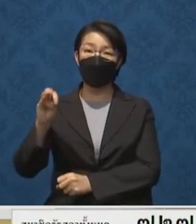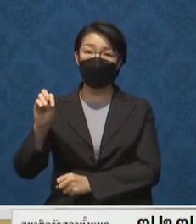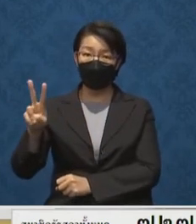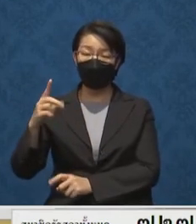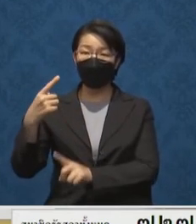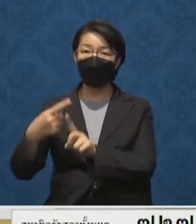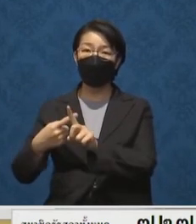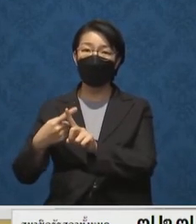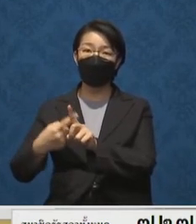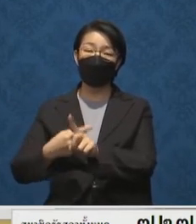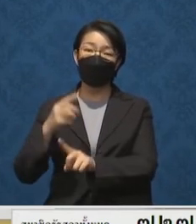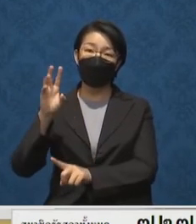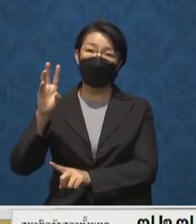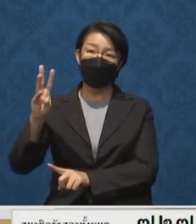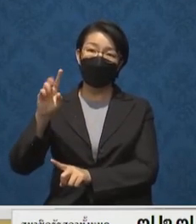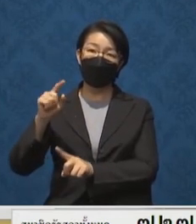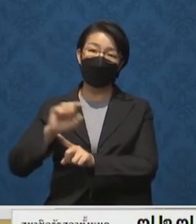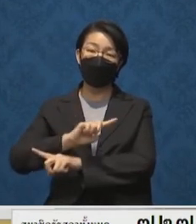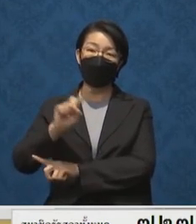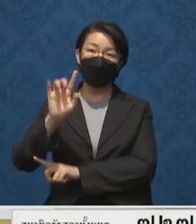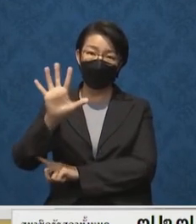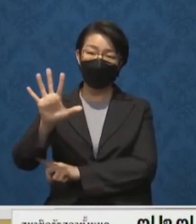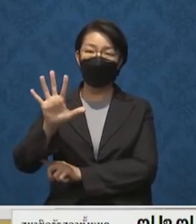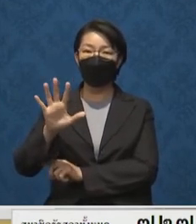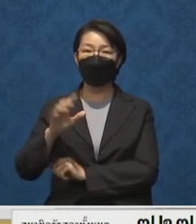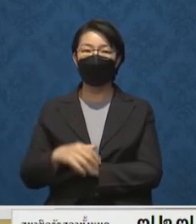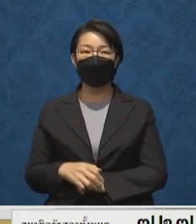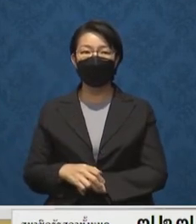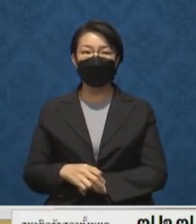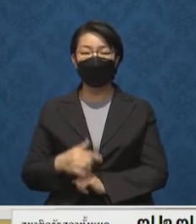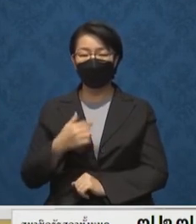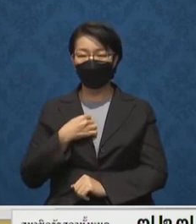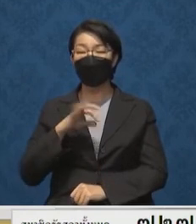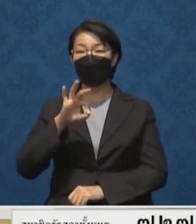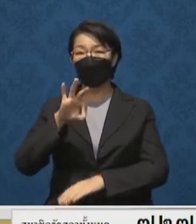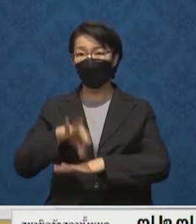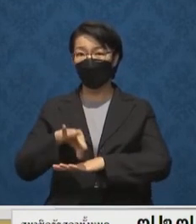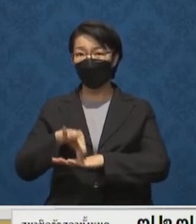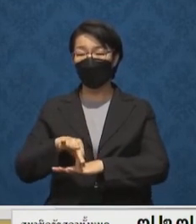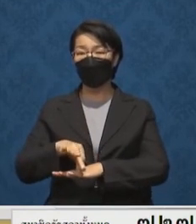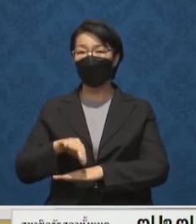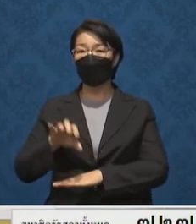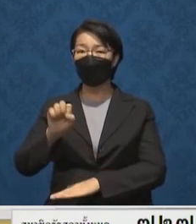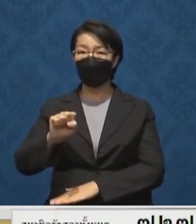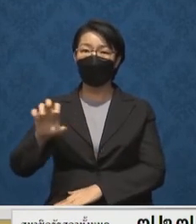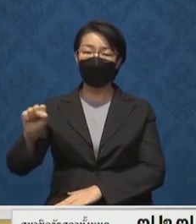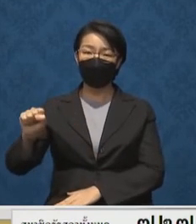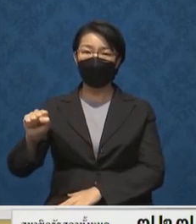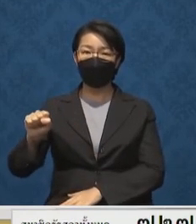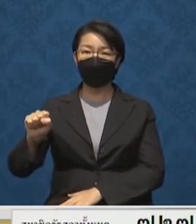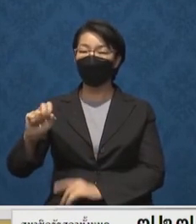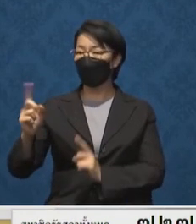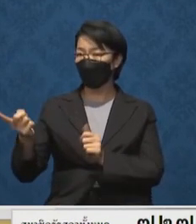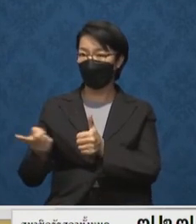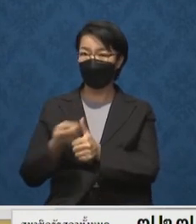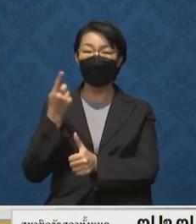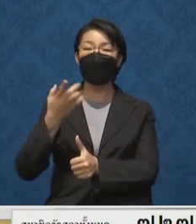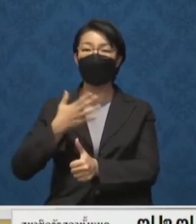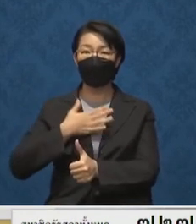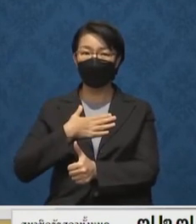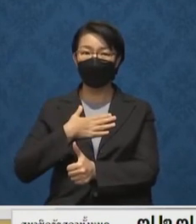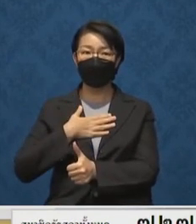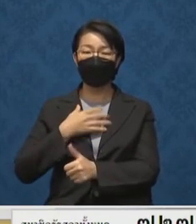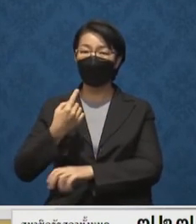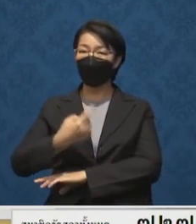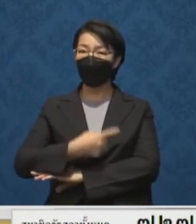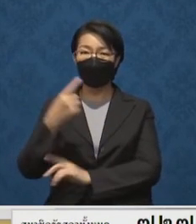มิธุนายน 2,563ผมเป็สมาชิกสภาพูดแนราศดอนครั้งแรกและเป็นวัน